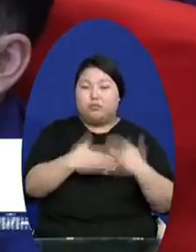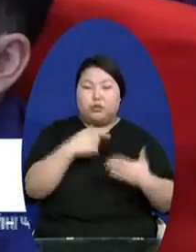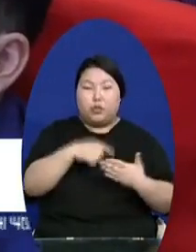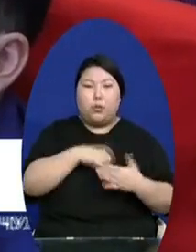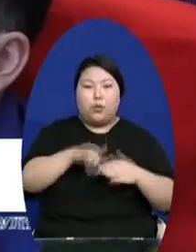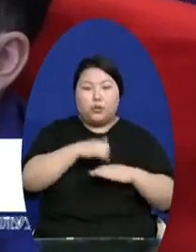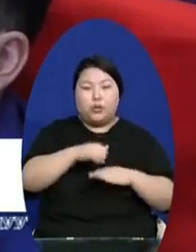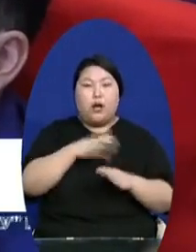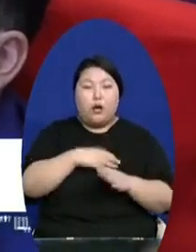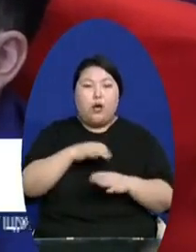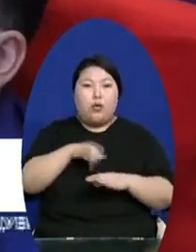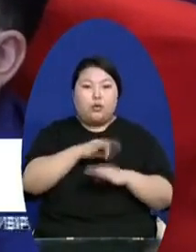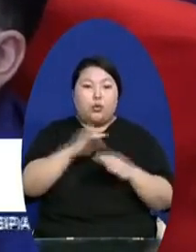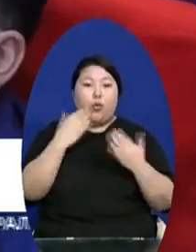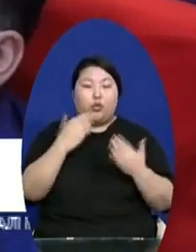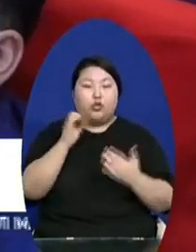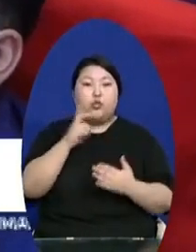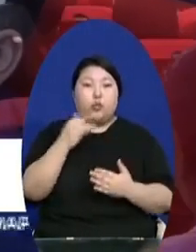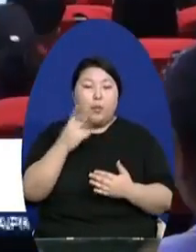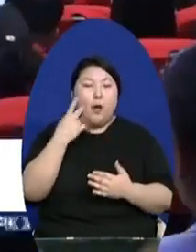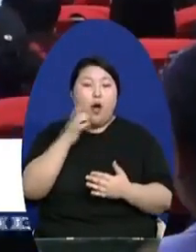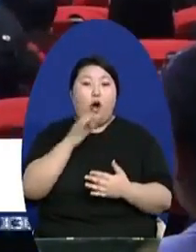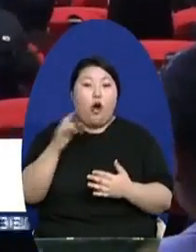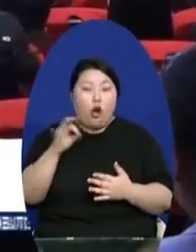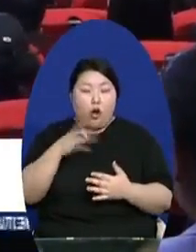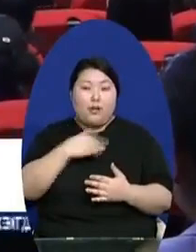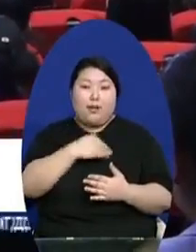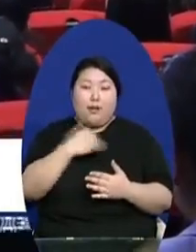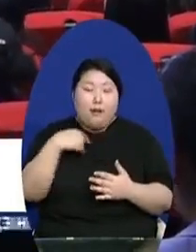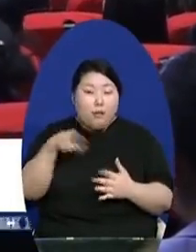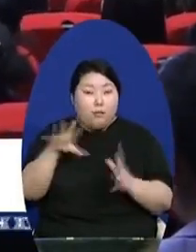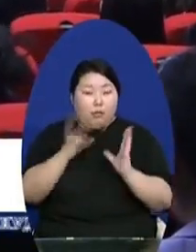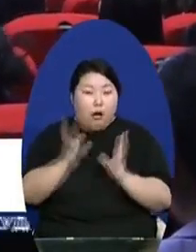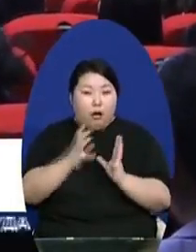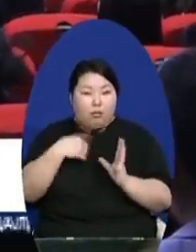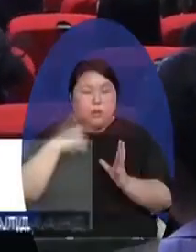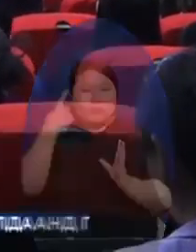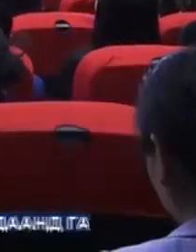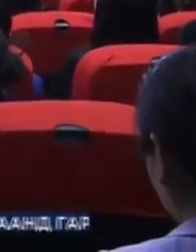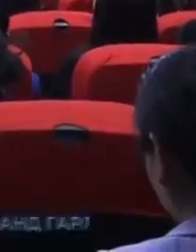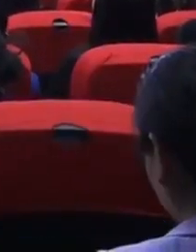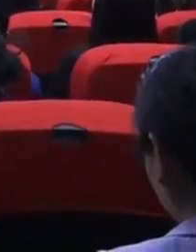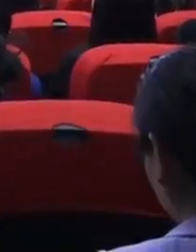их хурлын ёс зүйн сахилгах хариуцлагын байнгын хороо болон төрийн албаны зөвлөлийн санаачилгаар энэ хилцүүлэг боллоо.